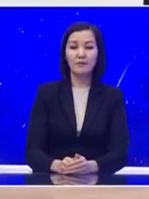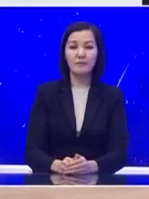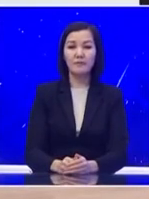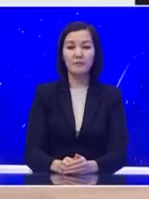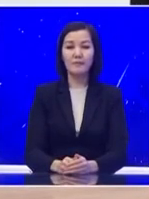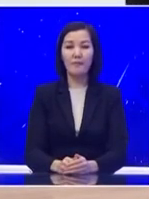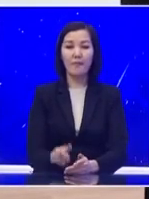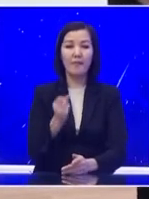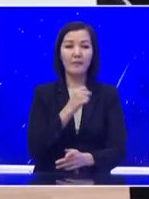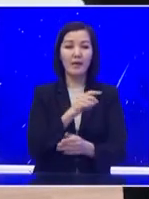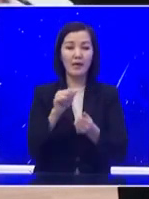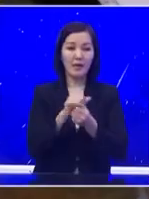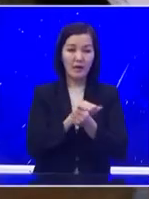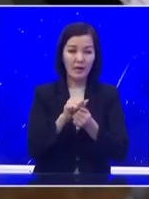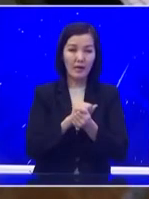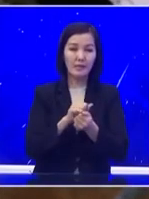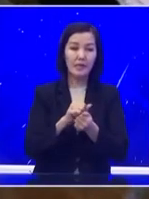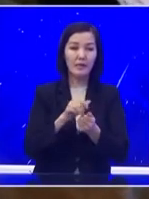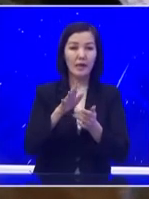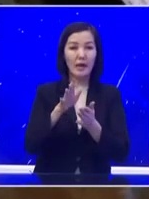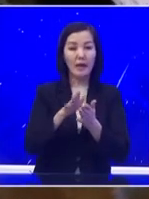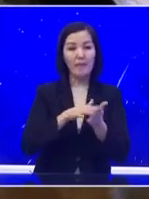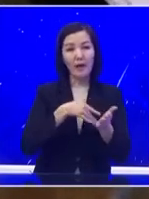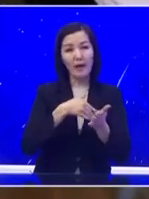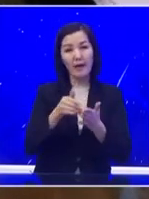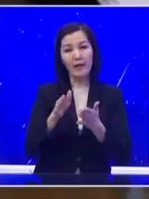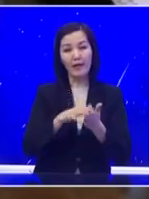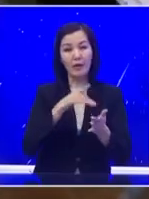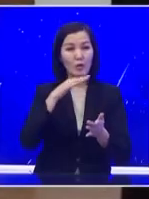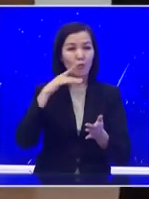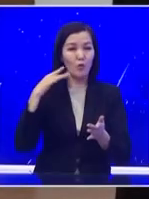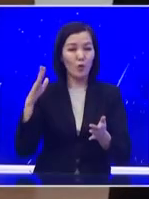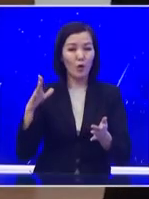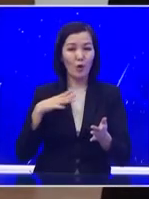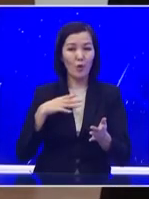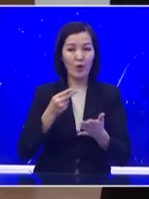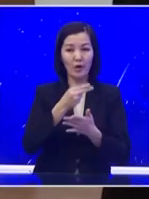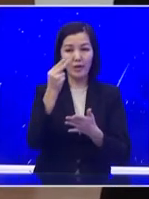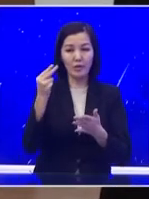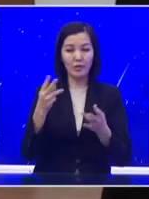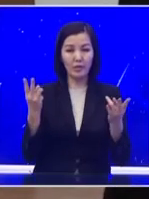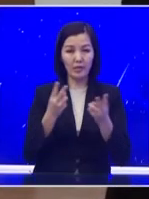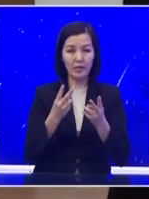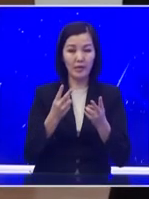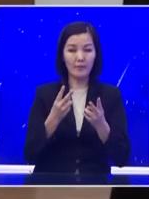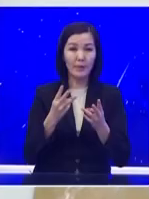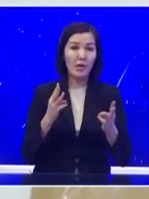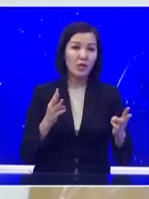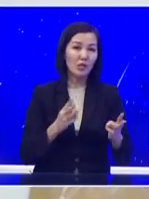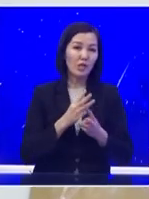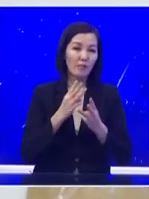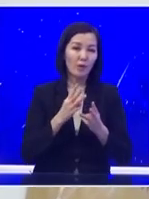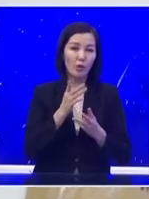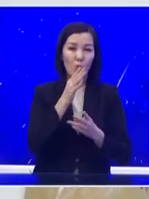Ақ қағаз, майлы бояу, ыңғайлы қылқалам. Керемет картина салу үшін суретшіге керегі осы ғана. Әрине, шабыт пен уақыт өз